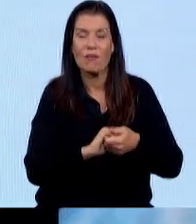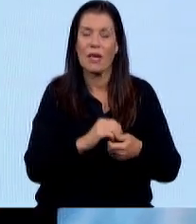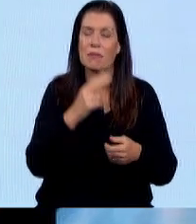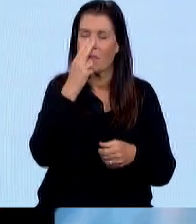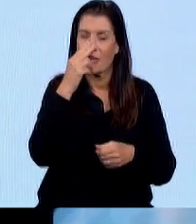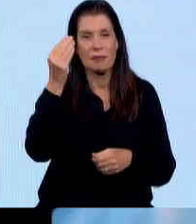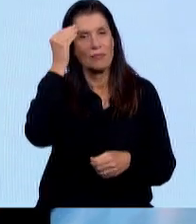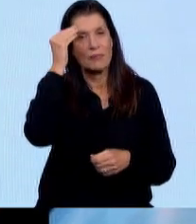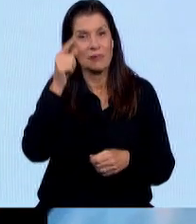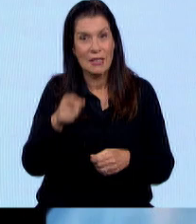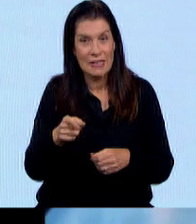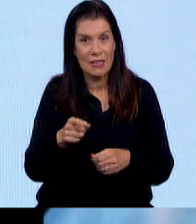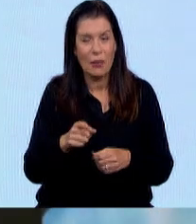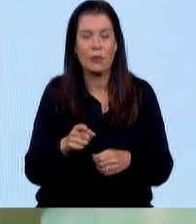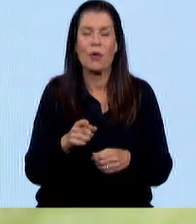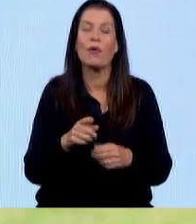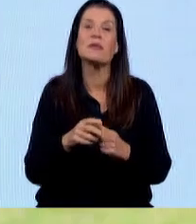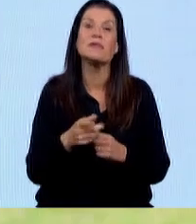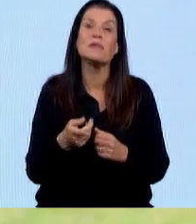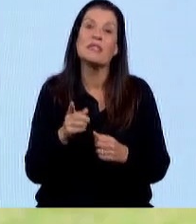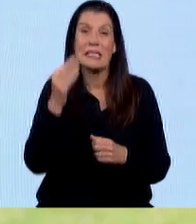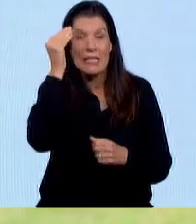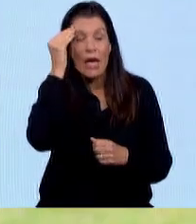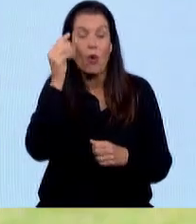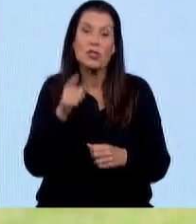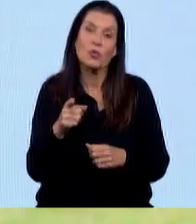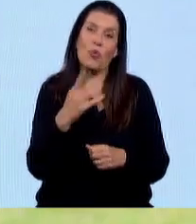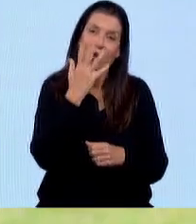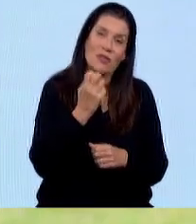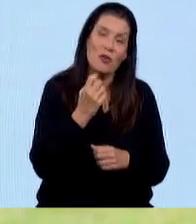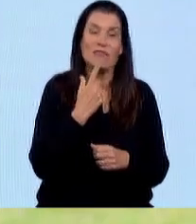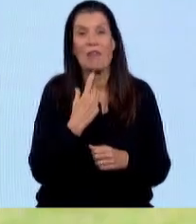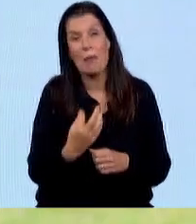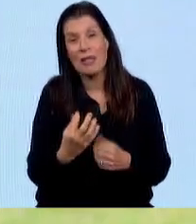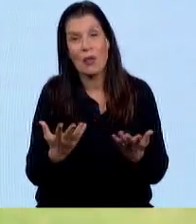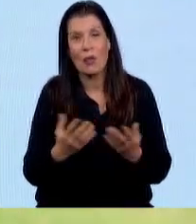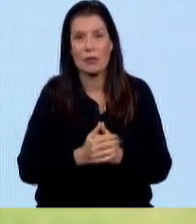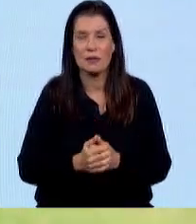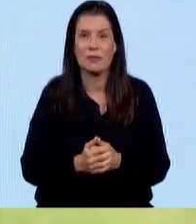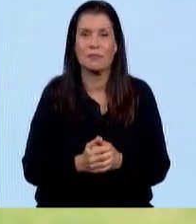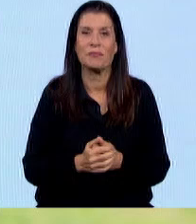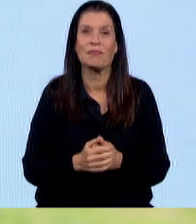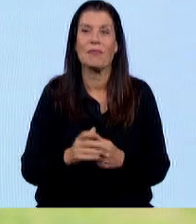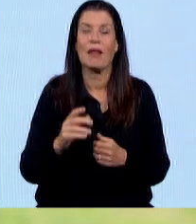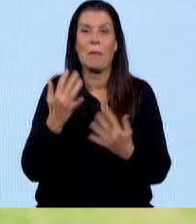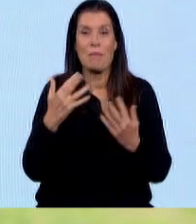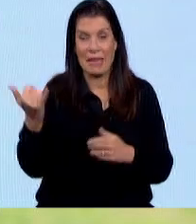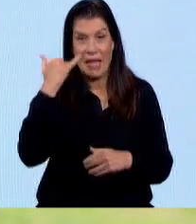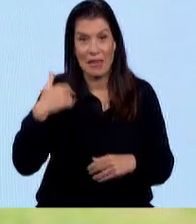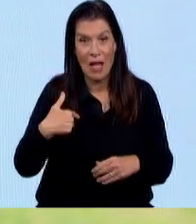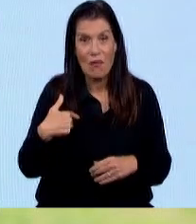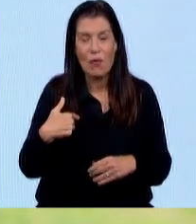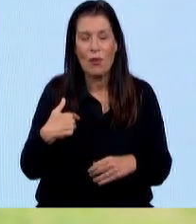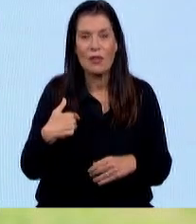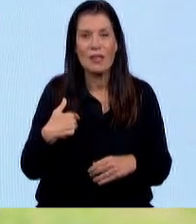זיכרון שכולו עצוב מתוק. כל מחווה כזו, כל טלפון כזה שאני מקבלת, בעצם כאילו מחיים לנו את